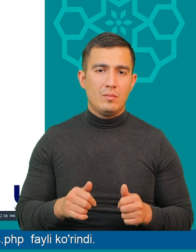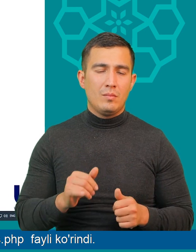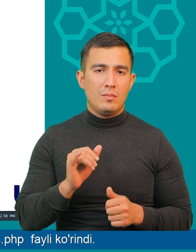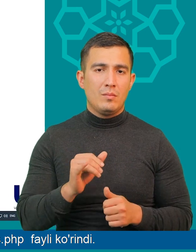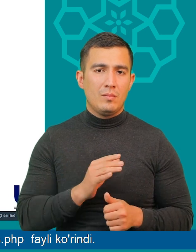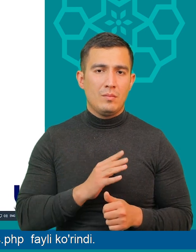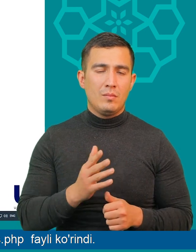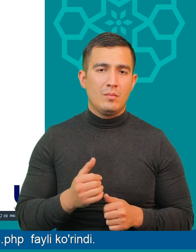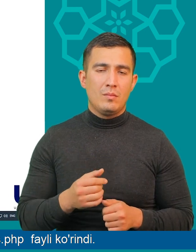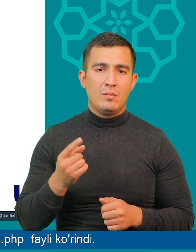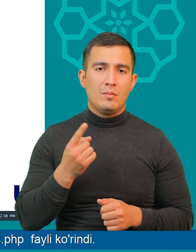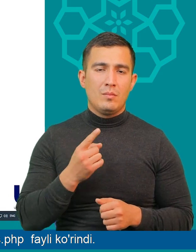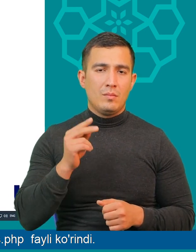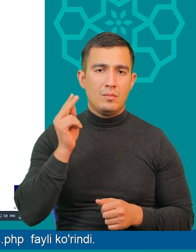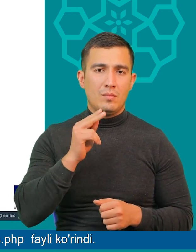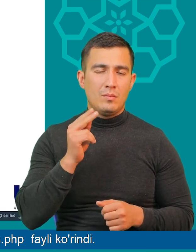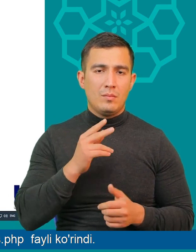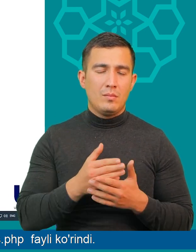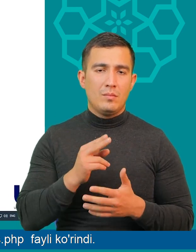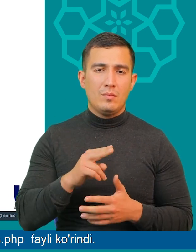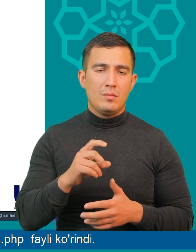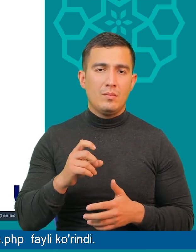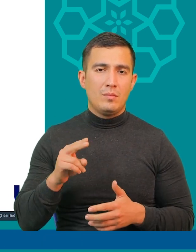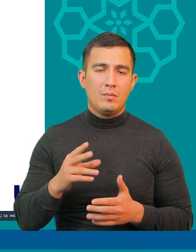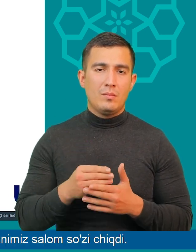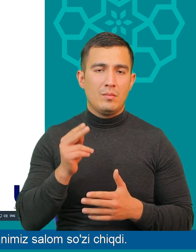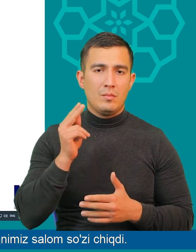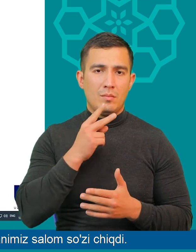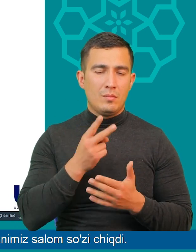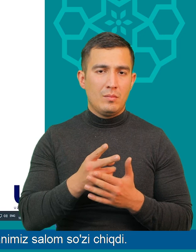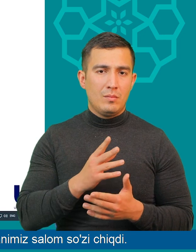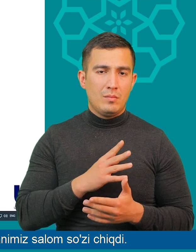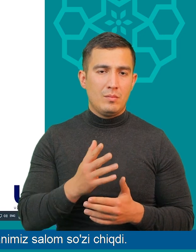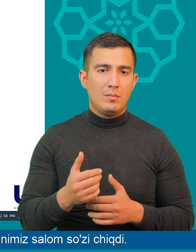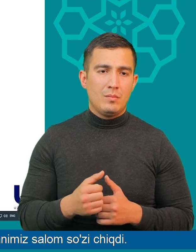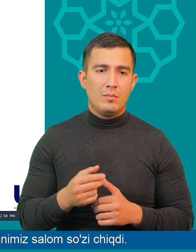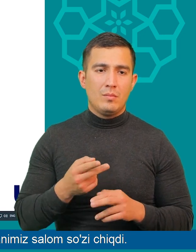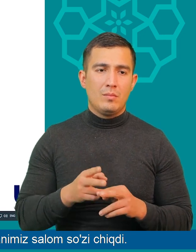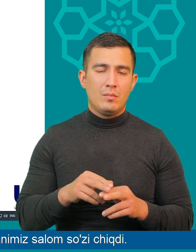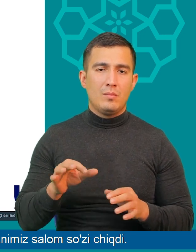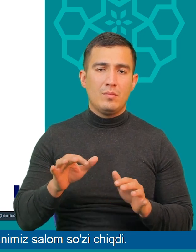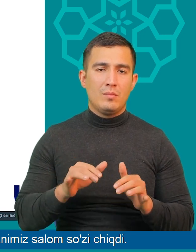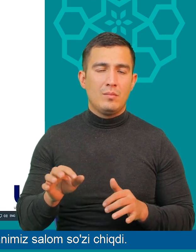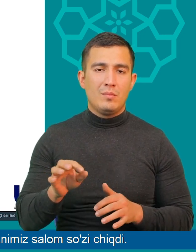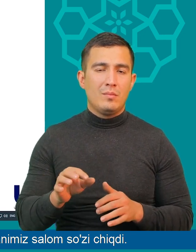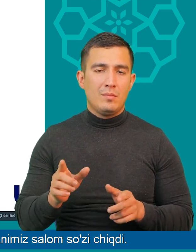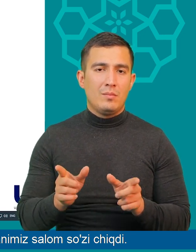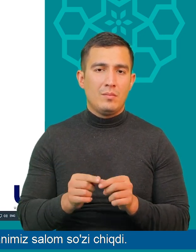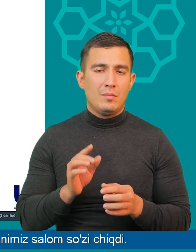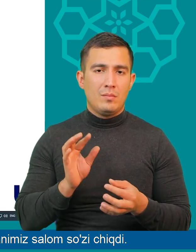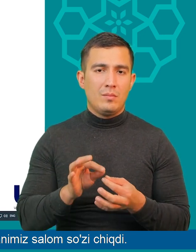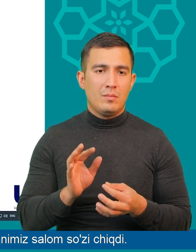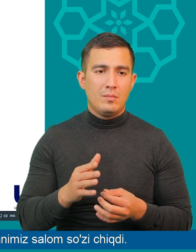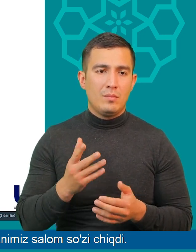turganimizdek birinchi dars.php fayli ko'rindi. Uni ustida sichqonchani tugmasini bosamiz.